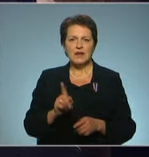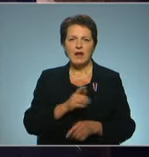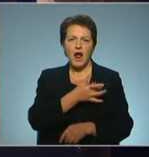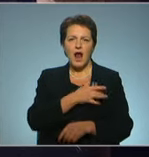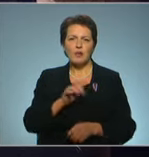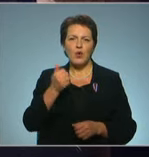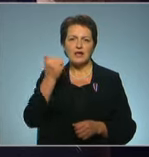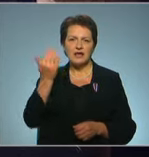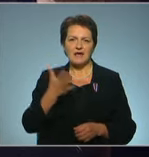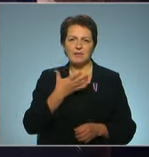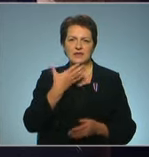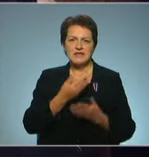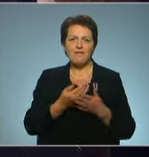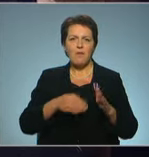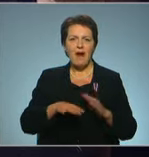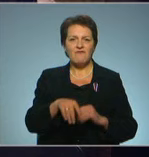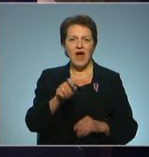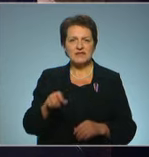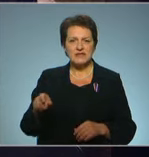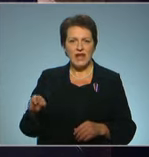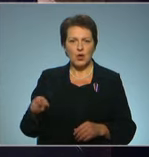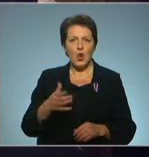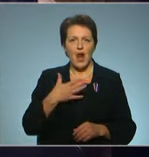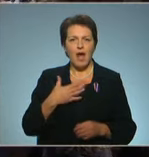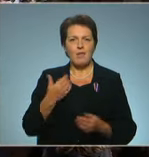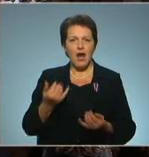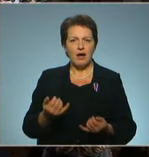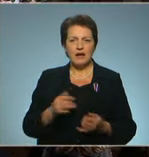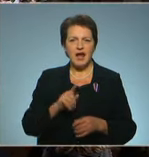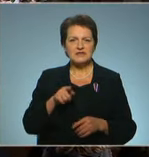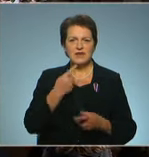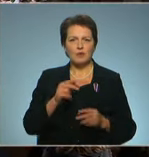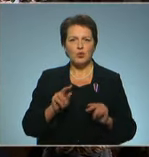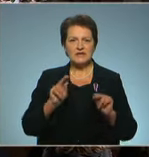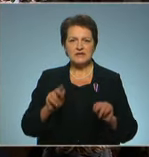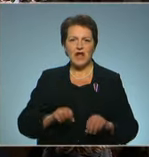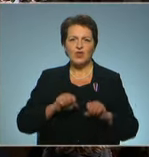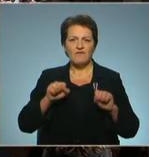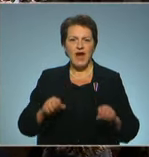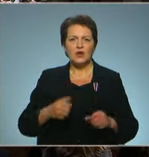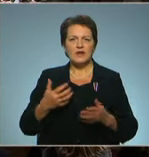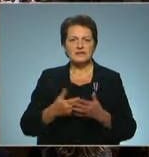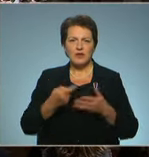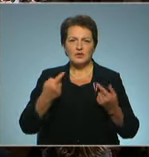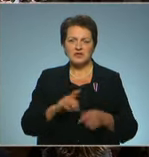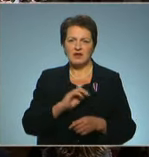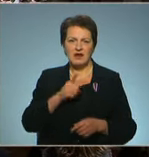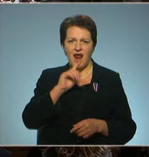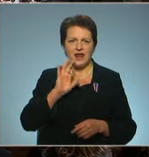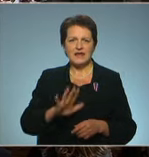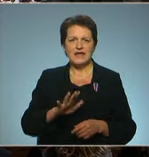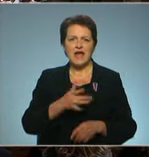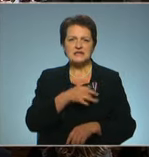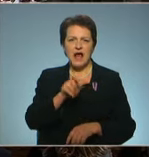Dievam savu pavalstnieku labā. Kas viņam uzticēto varu izmanto citādi, ir nelietīgais kalps, kam